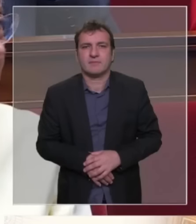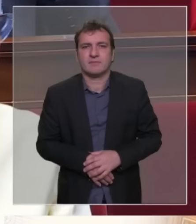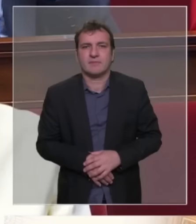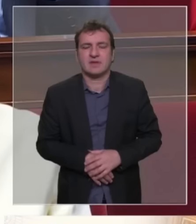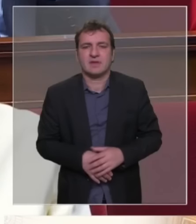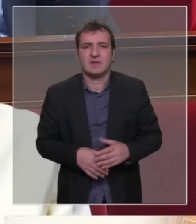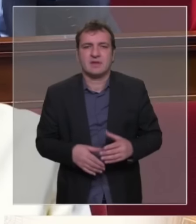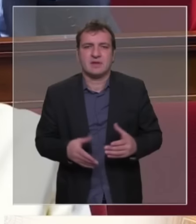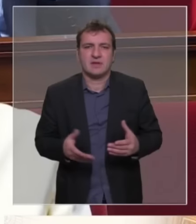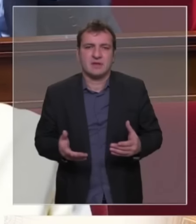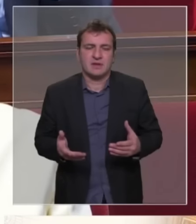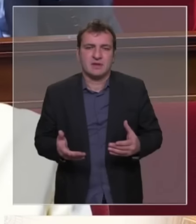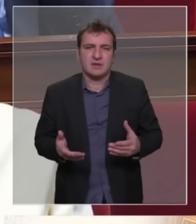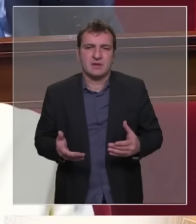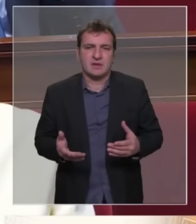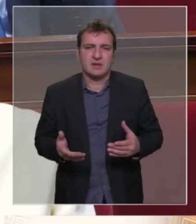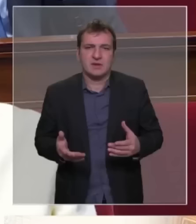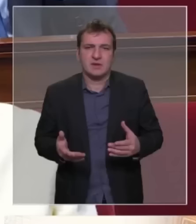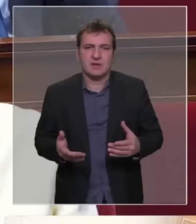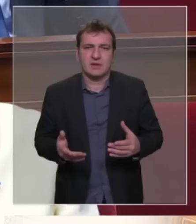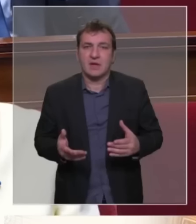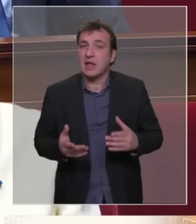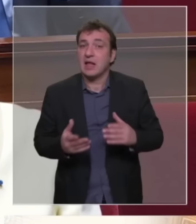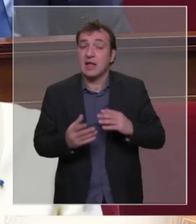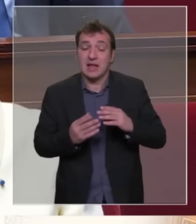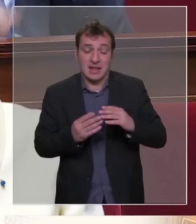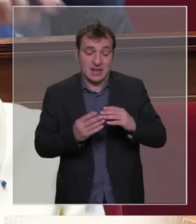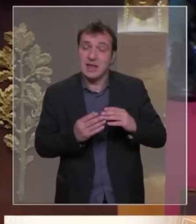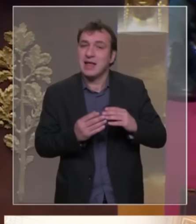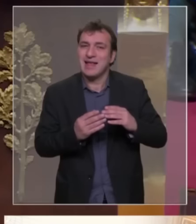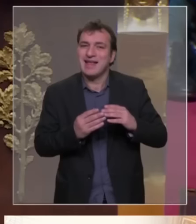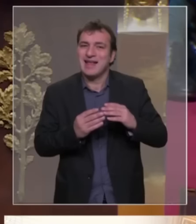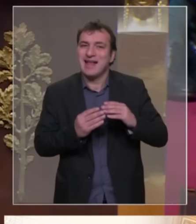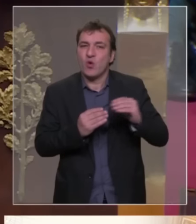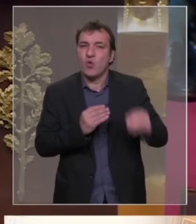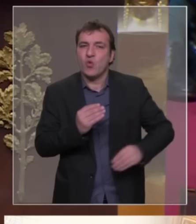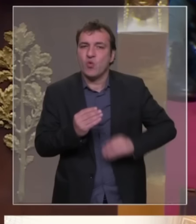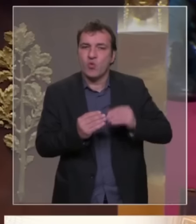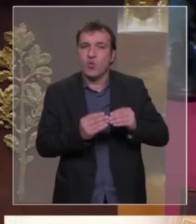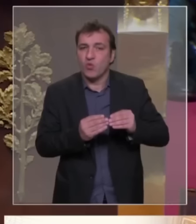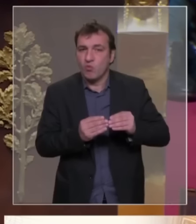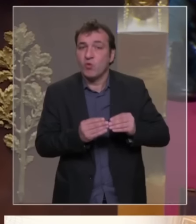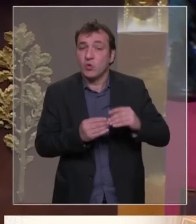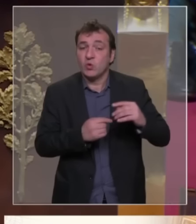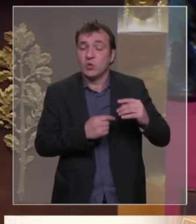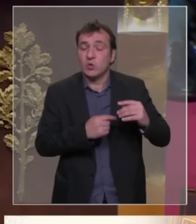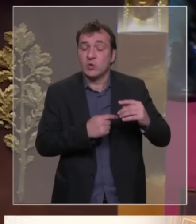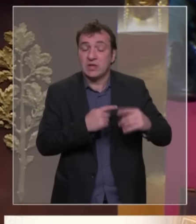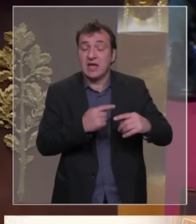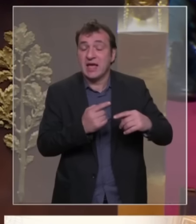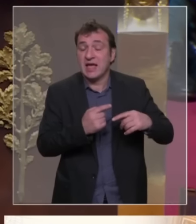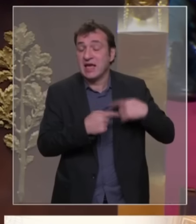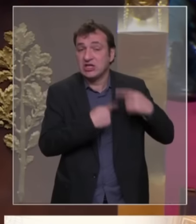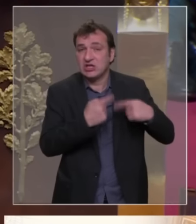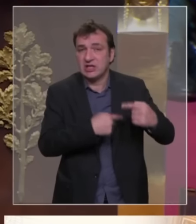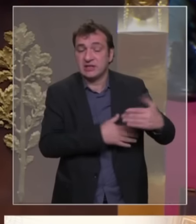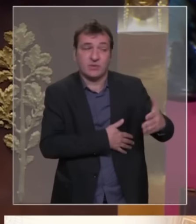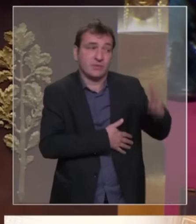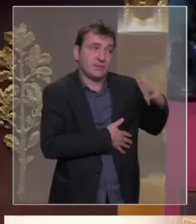Nous n'héritons pas la terre de nos ancêtres, nous l'empruntons à nos enfants. Cette priorité m'a accompagné